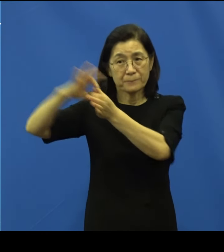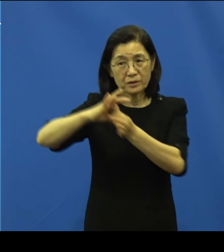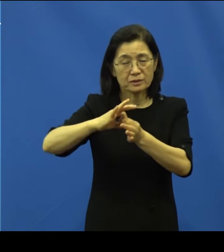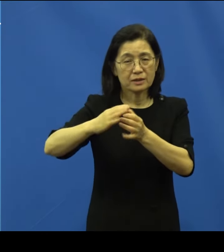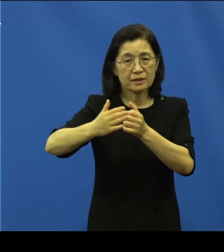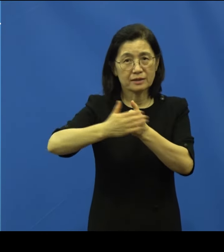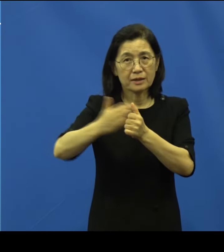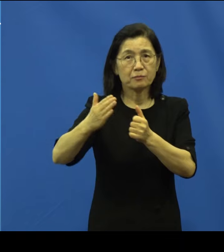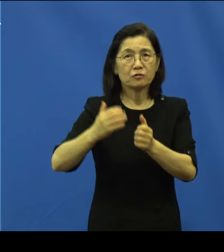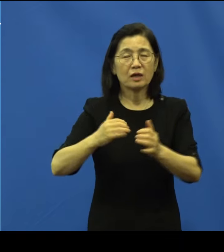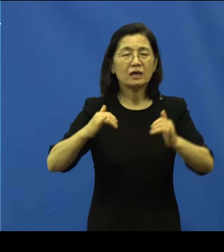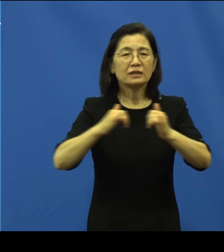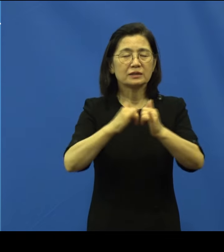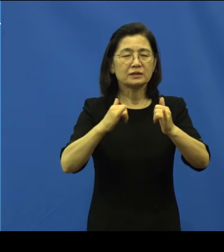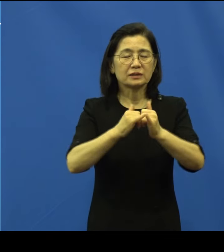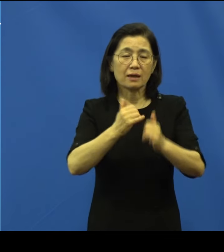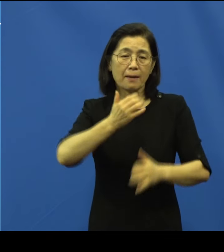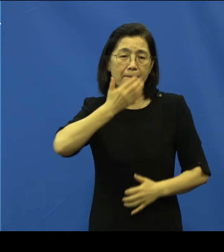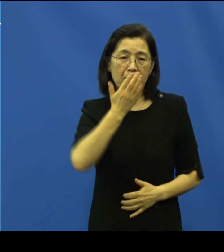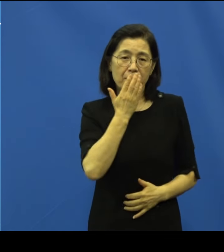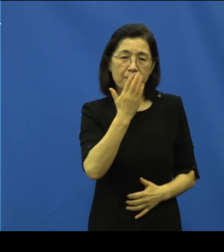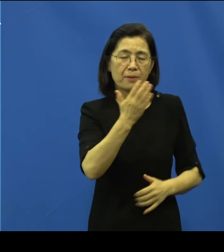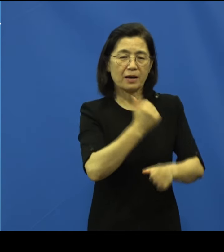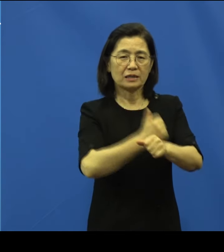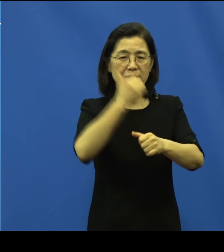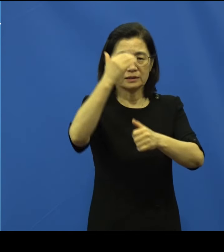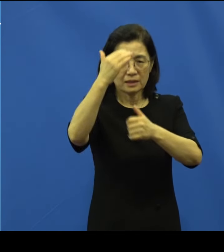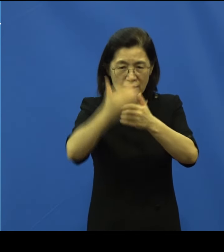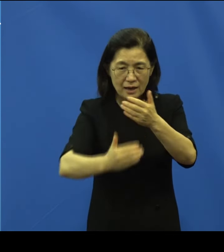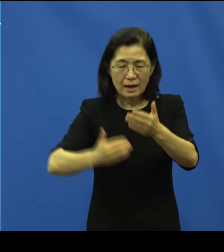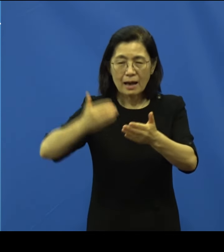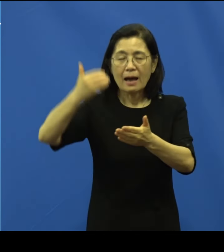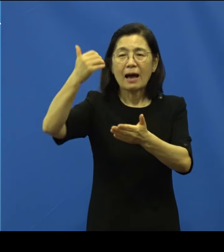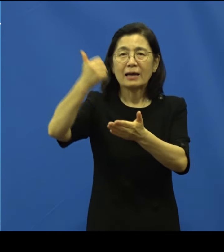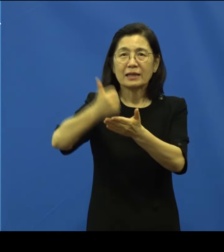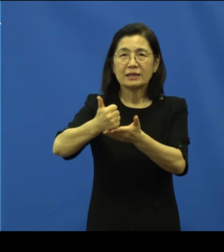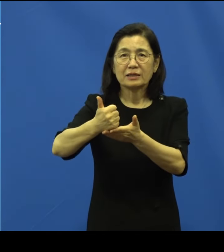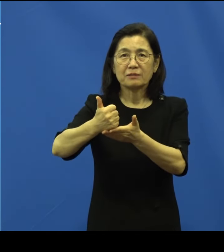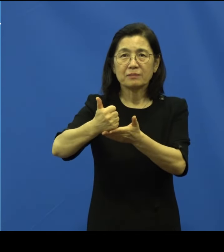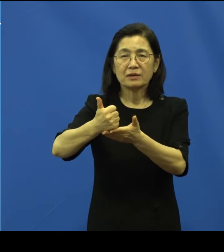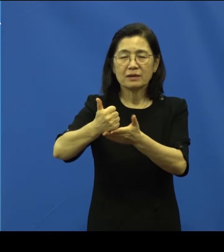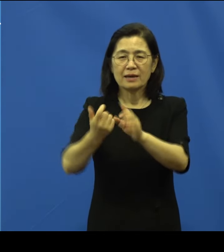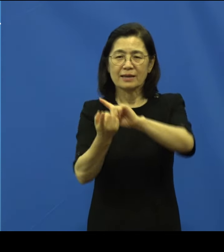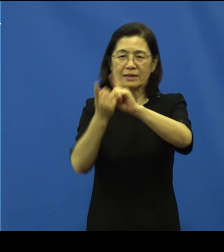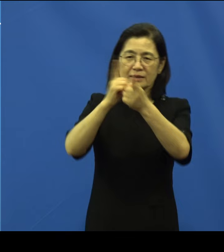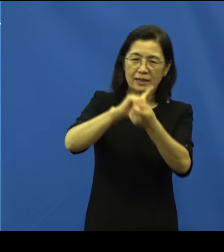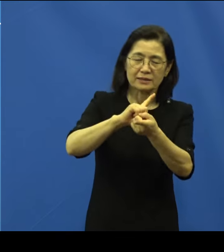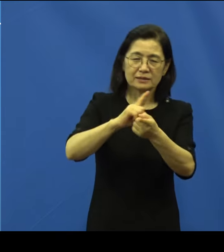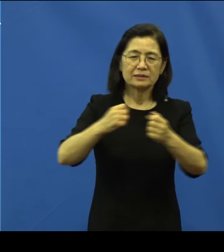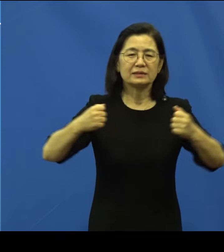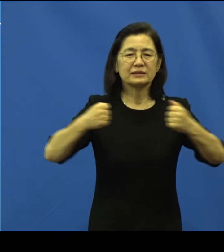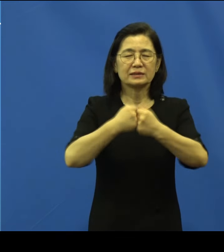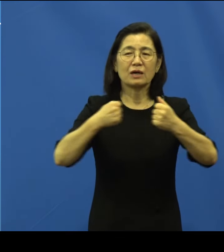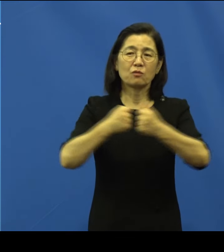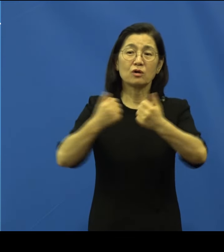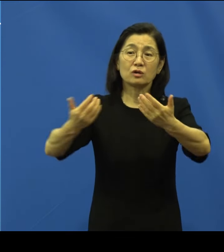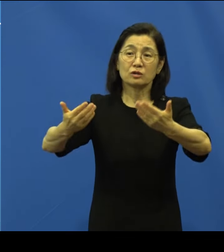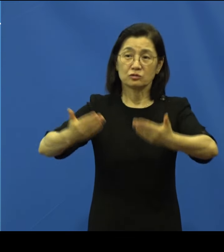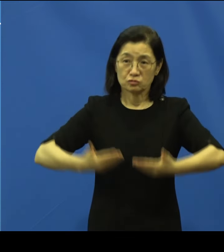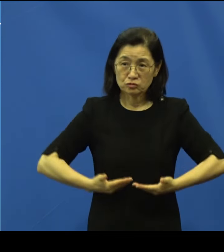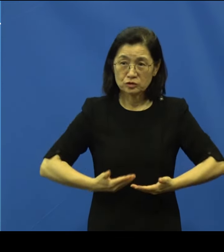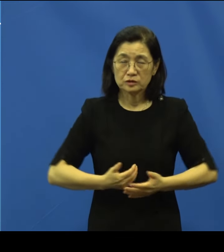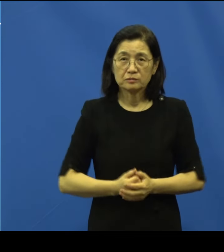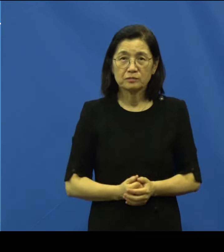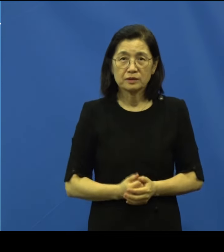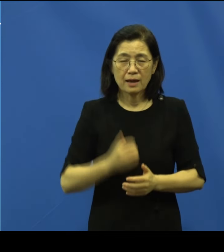전쟁에 능하신 하나님이십니다. 이스라엘이 하나님 편에 서기만 하면 하나님이 대신 싸워주셨습니다. 그러나 하나님의